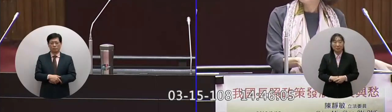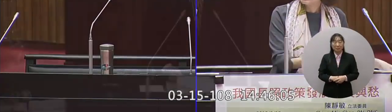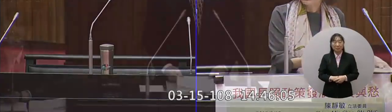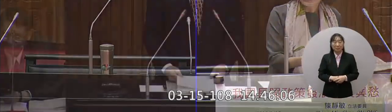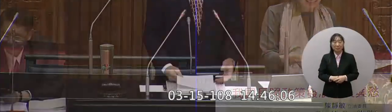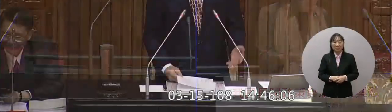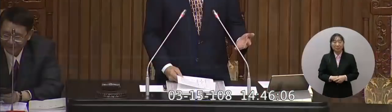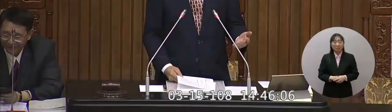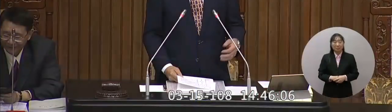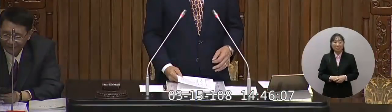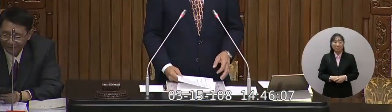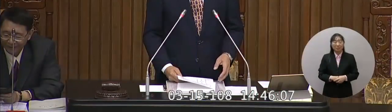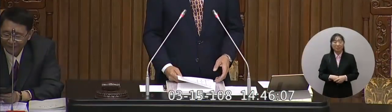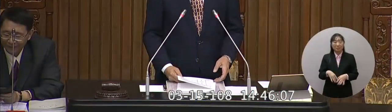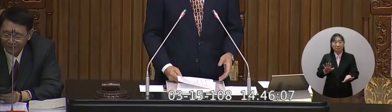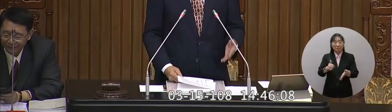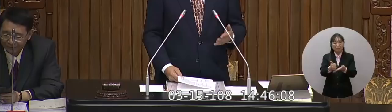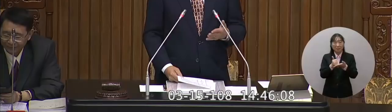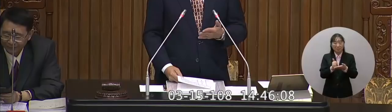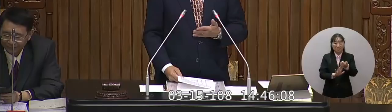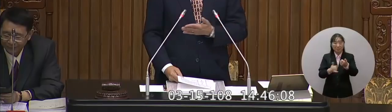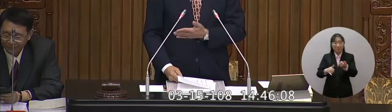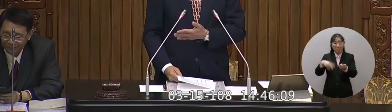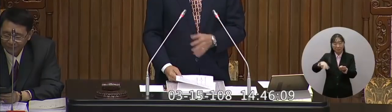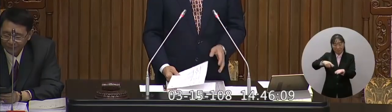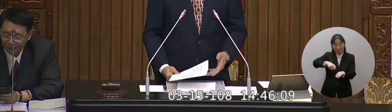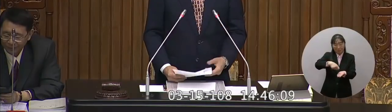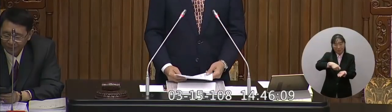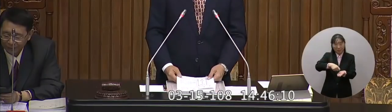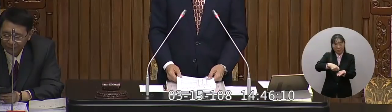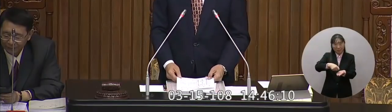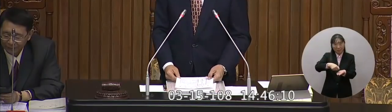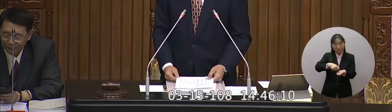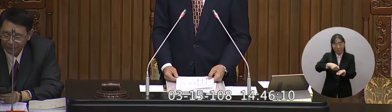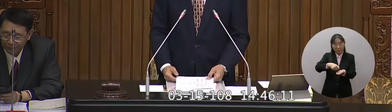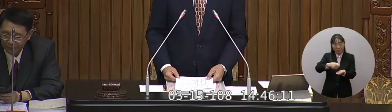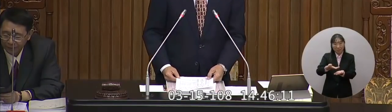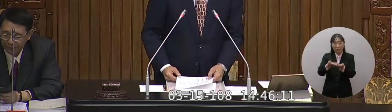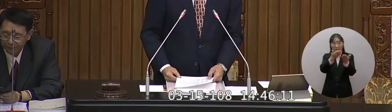了。好，可以请陈委员提书面意见，再